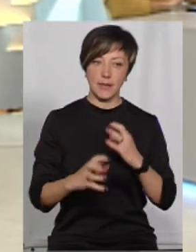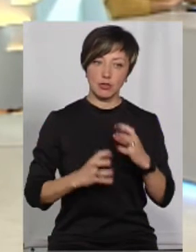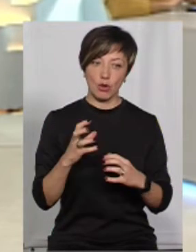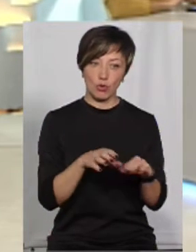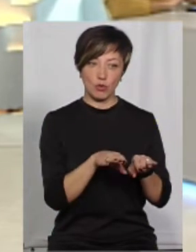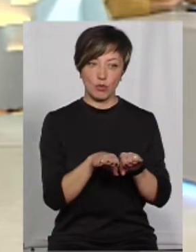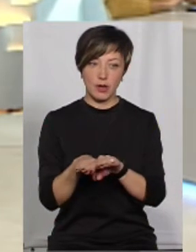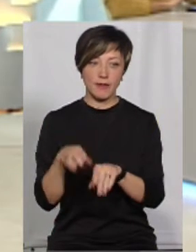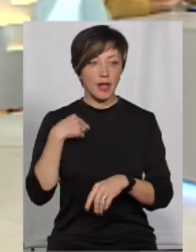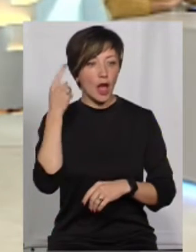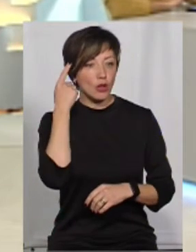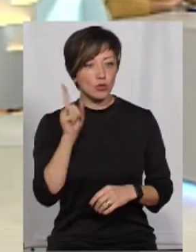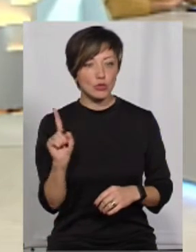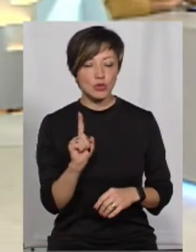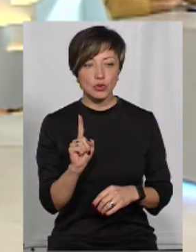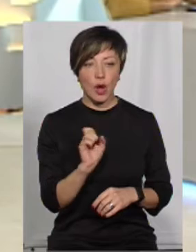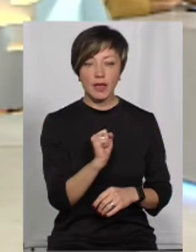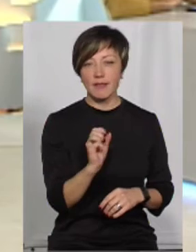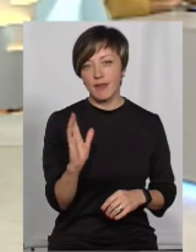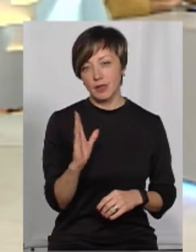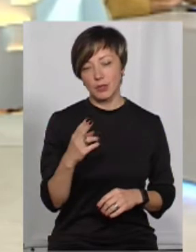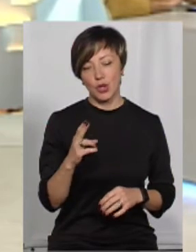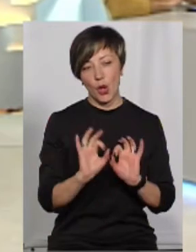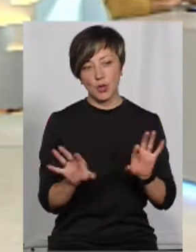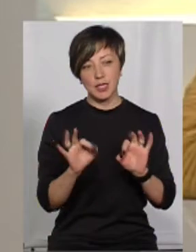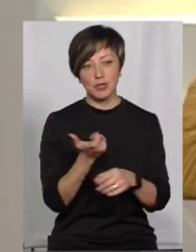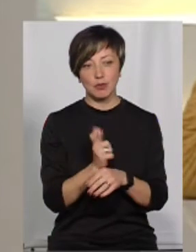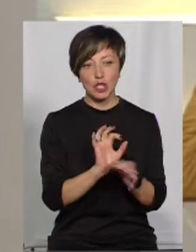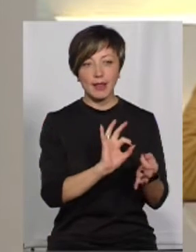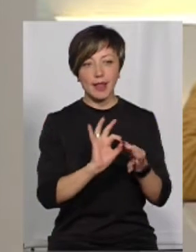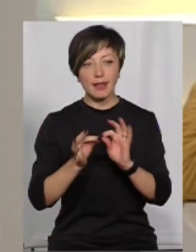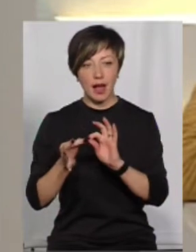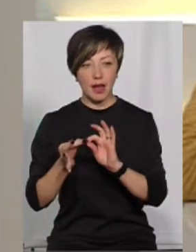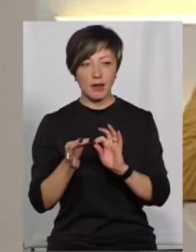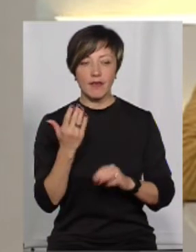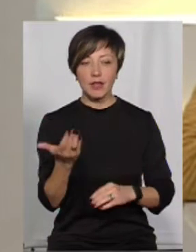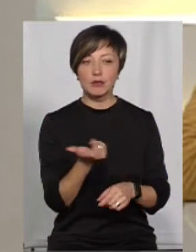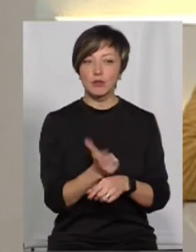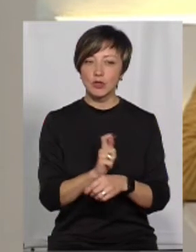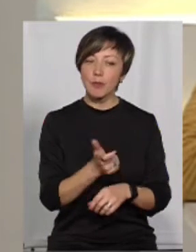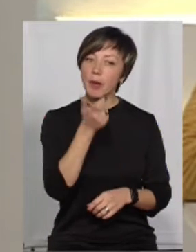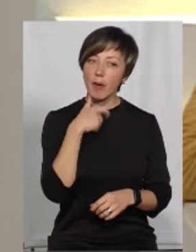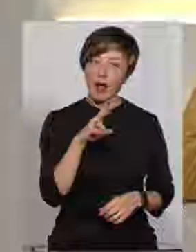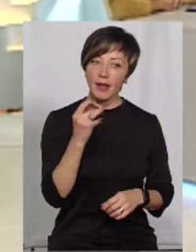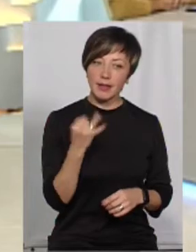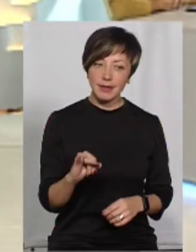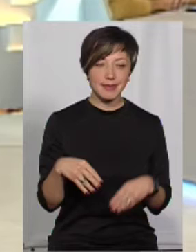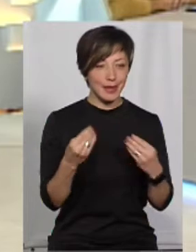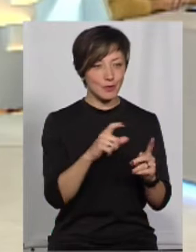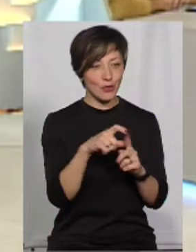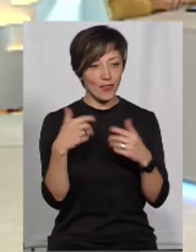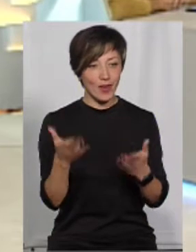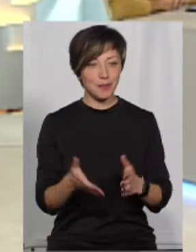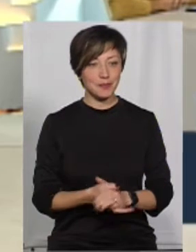міжнародному рівні, я думаю, що Андрій Вадимович розкаже більш детально, тому що він більше... Пане Андрію, даємо слово